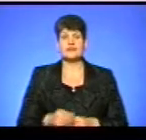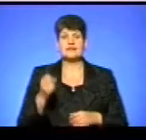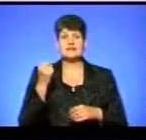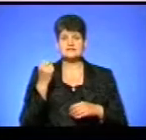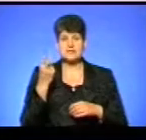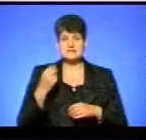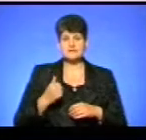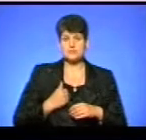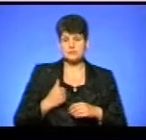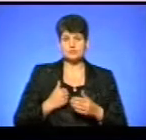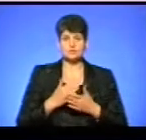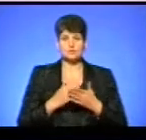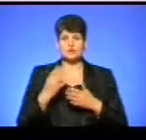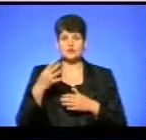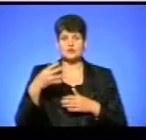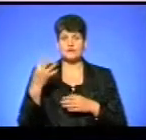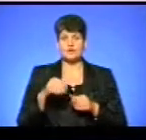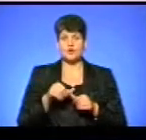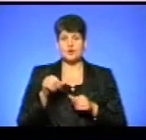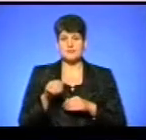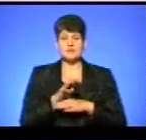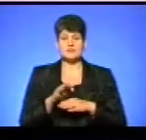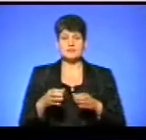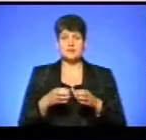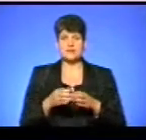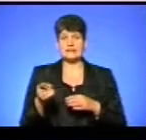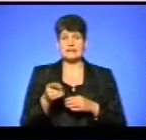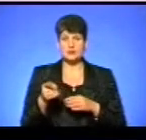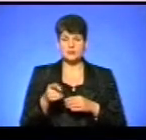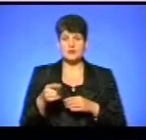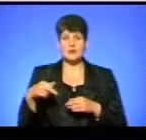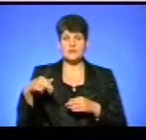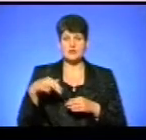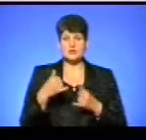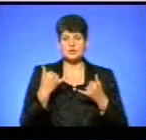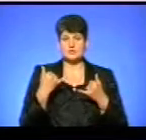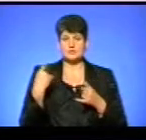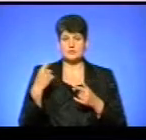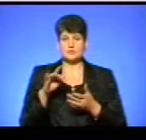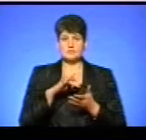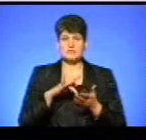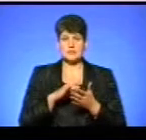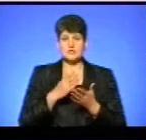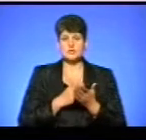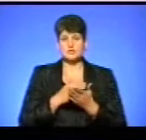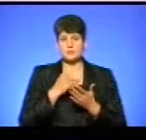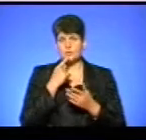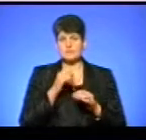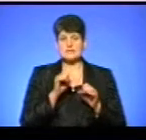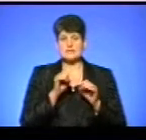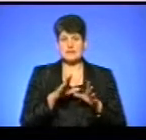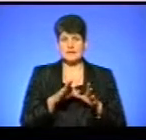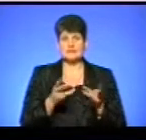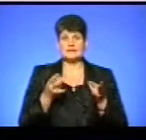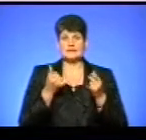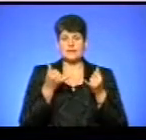Дванадцятеро військовослужбовців 44-ї окремої артилерійської бригади Тернополя прийшли сьогодні до обласного центру служби крові, аби здати кров для